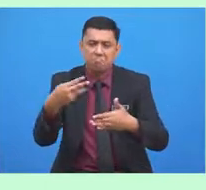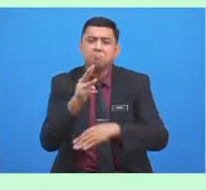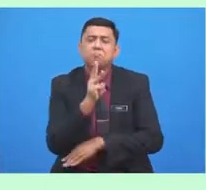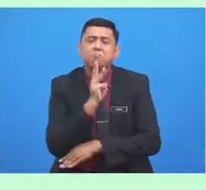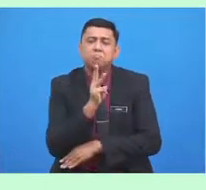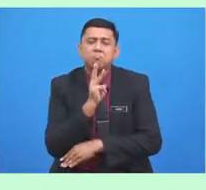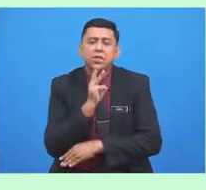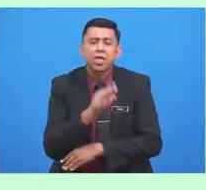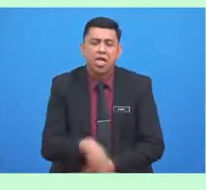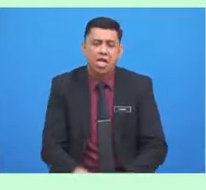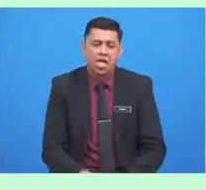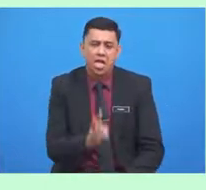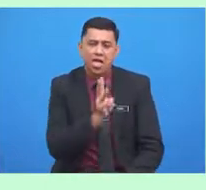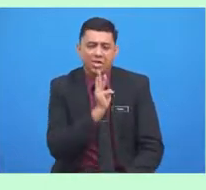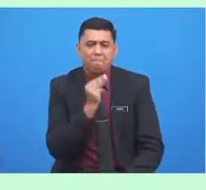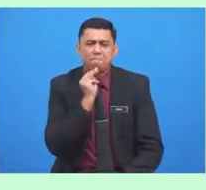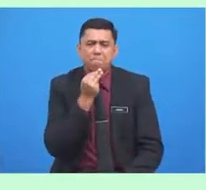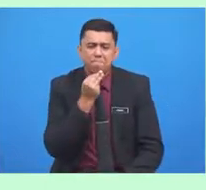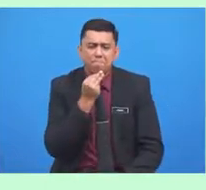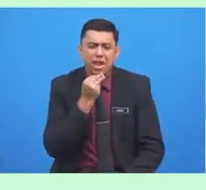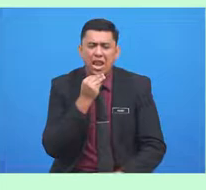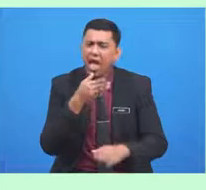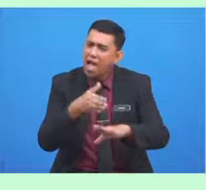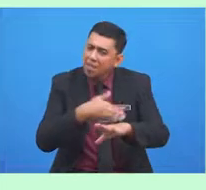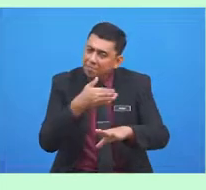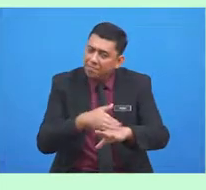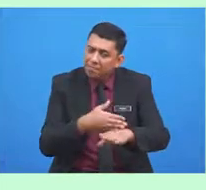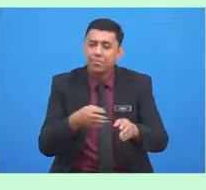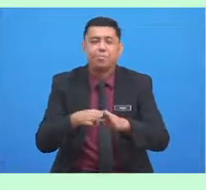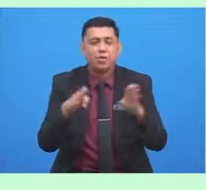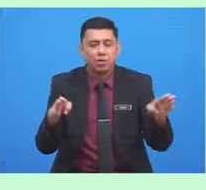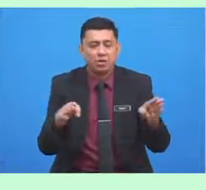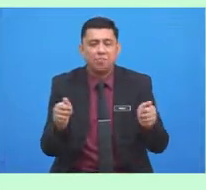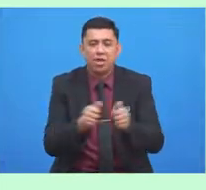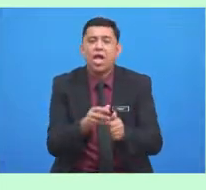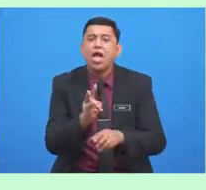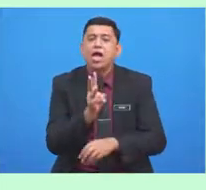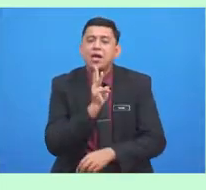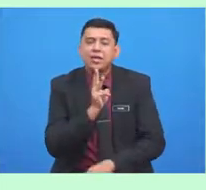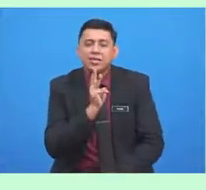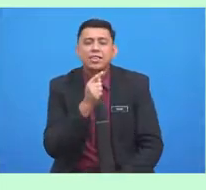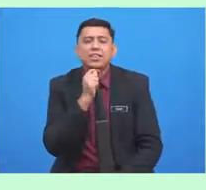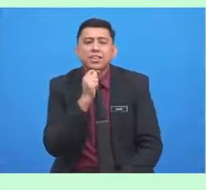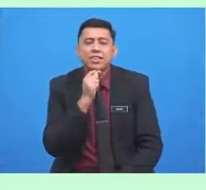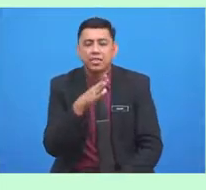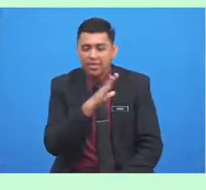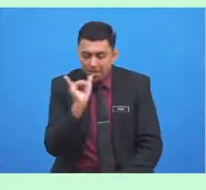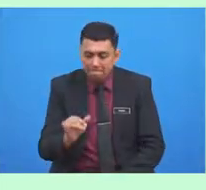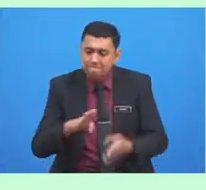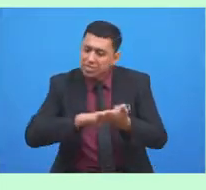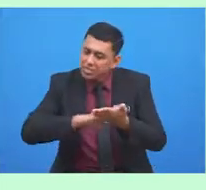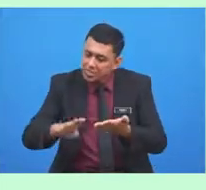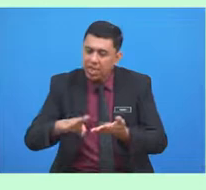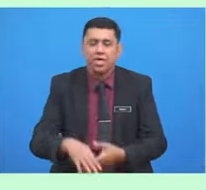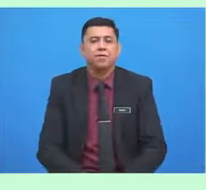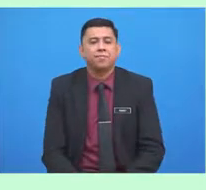yang masin, kadar sejatan adalah lebih lambat berbanding dengan air tawar yang bersih dan jernih.